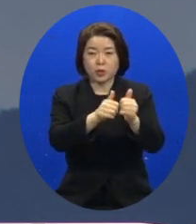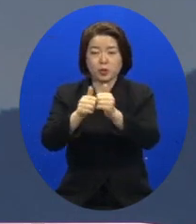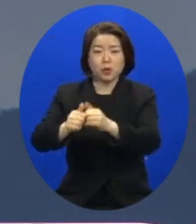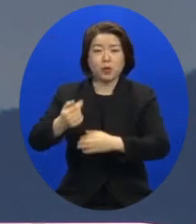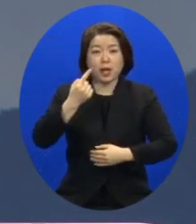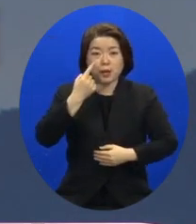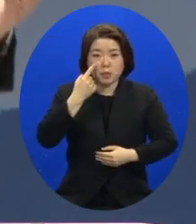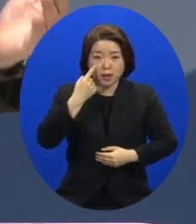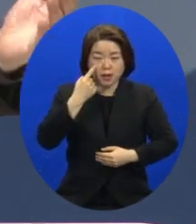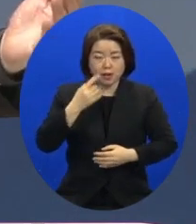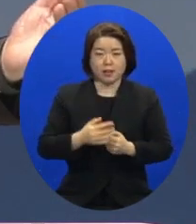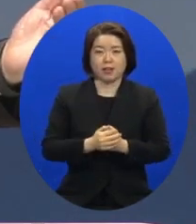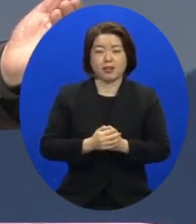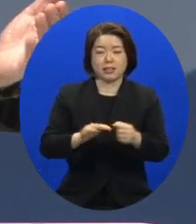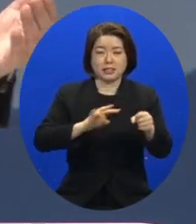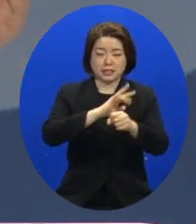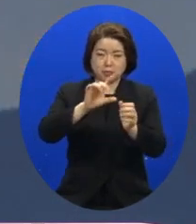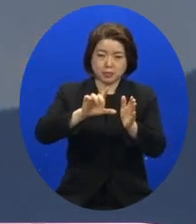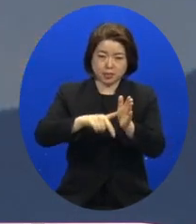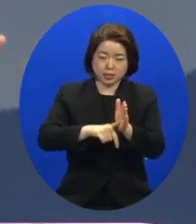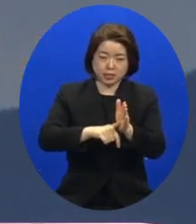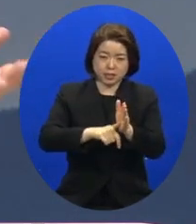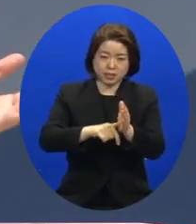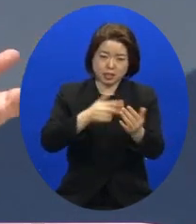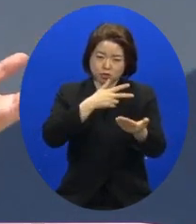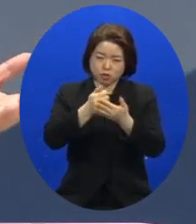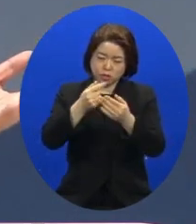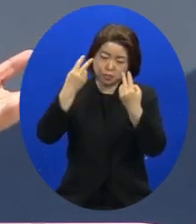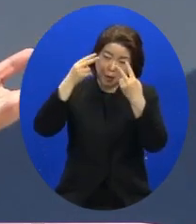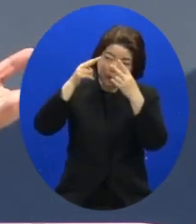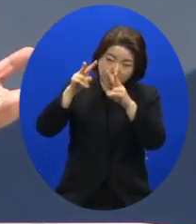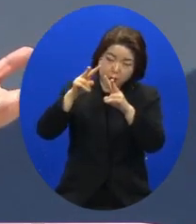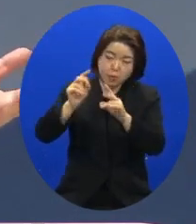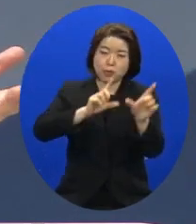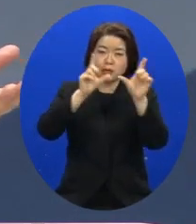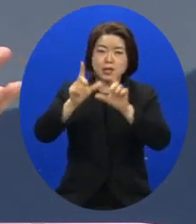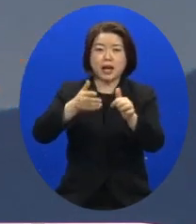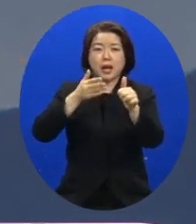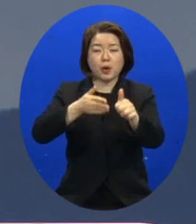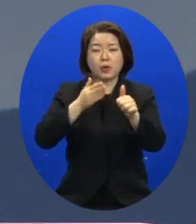주님을 24시간 바라보고 사시라고 그렇게 권해드리는 이유예요.